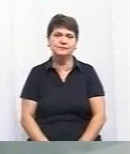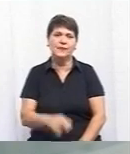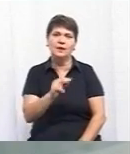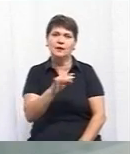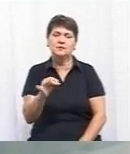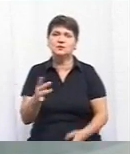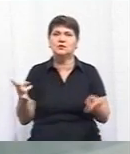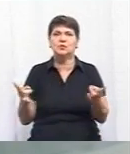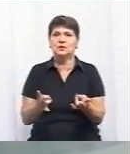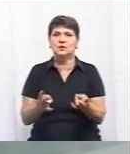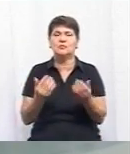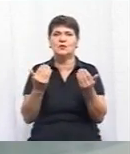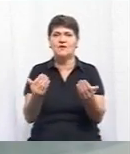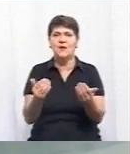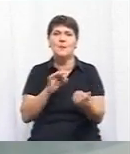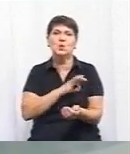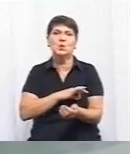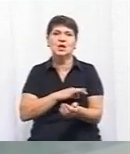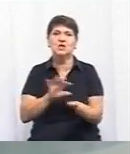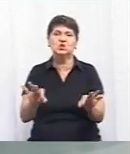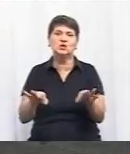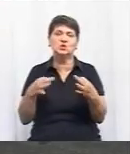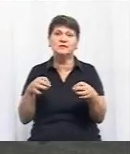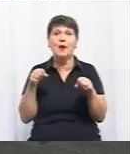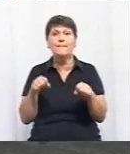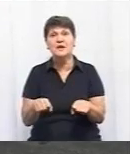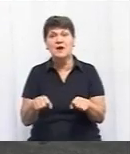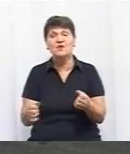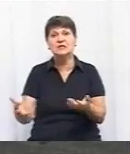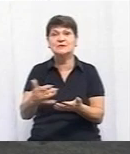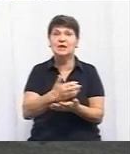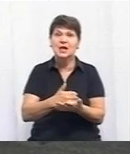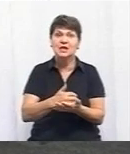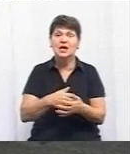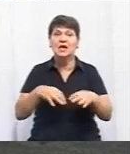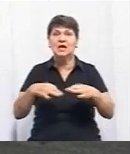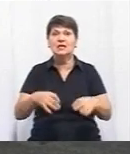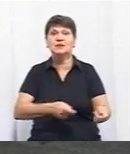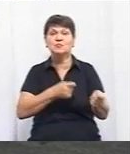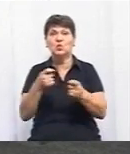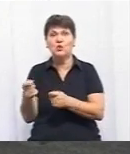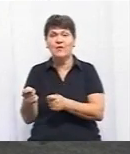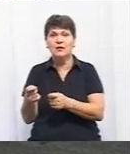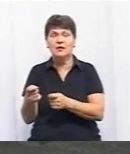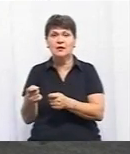вам мати юридичний дозвіл на право збирати, транспортувати ці відходи для подальшої так.